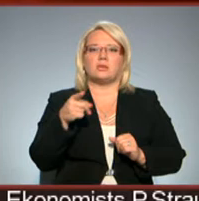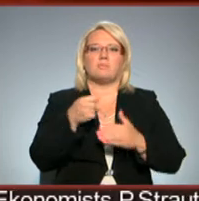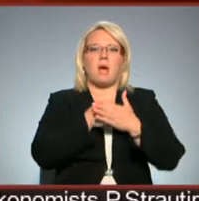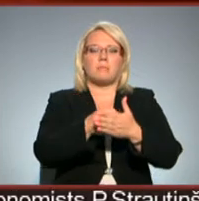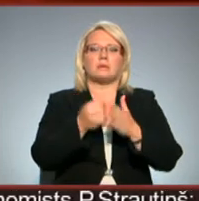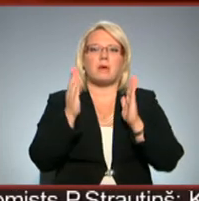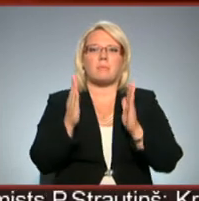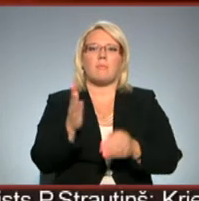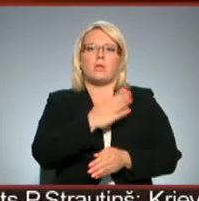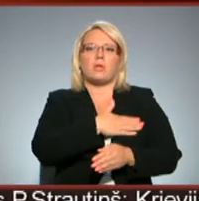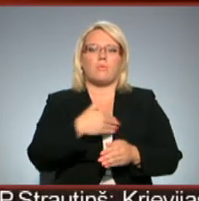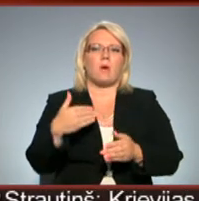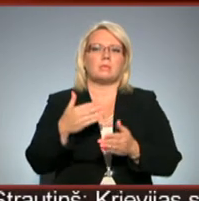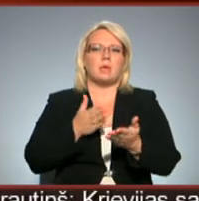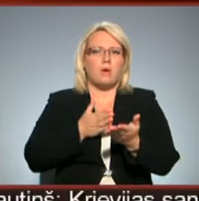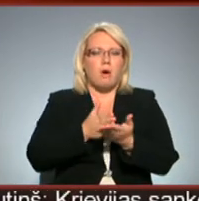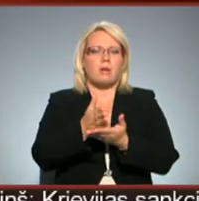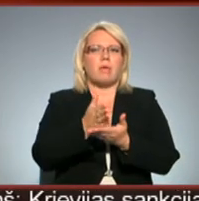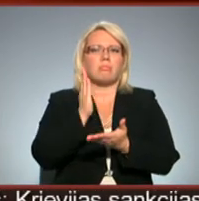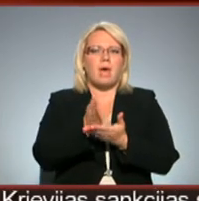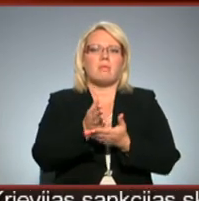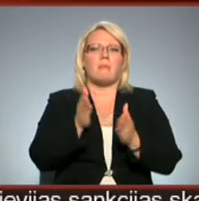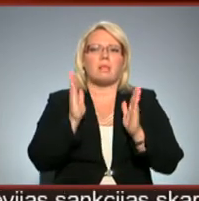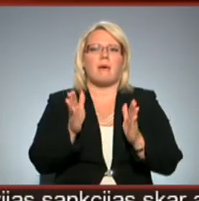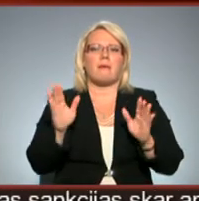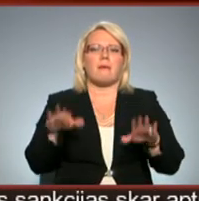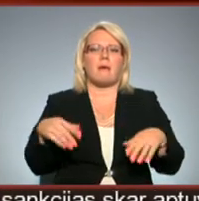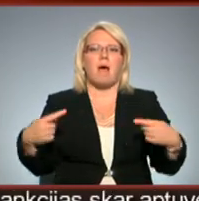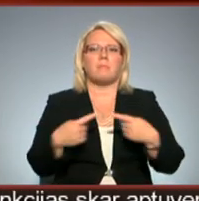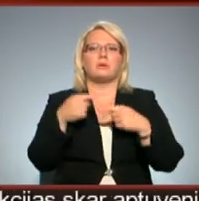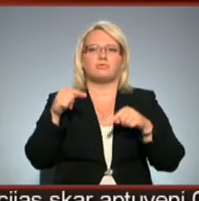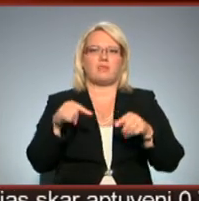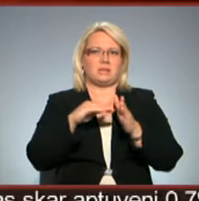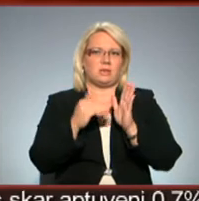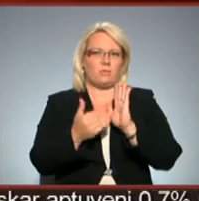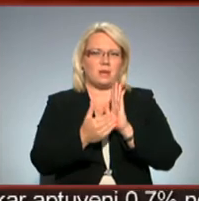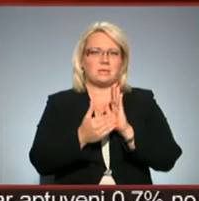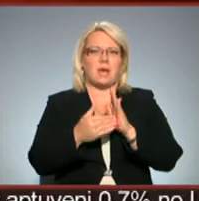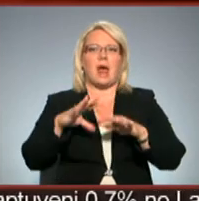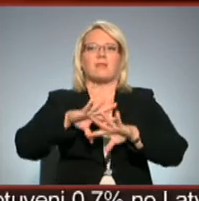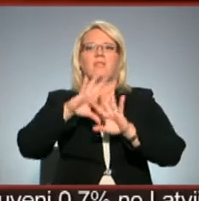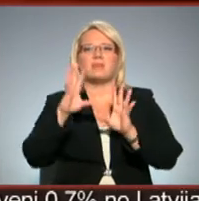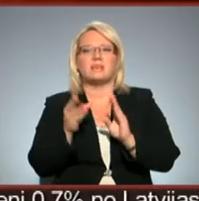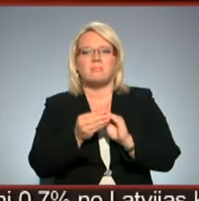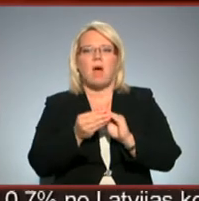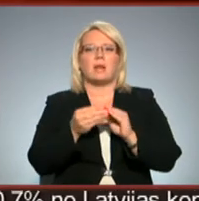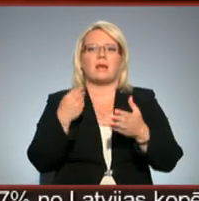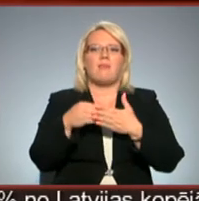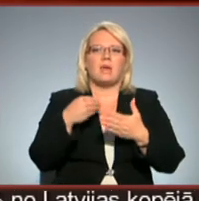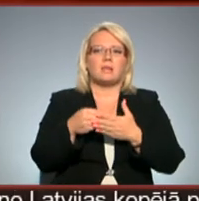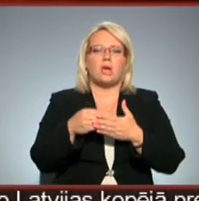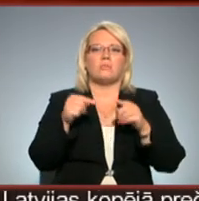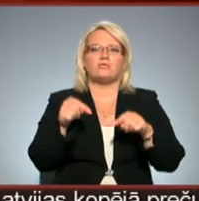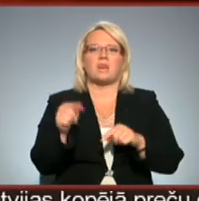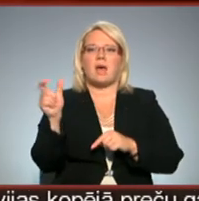ir jābūt ļoti orientētam, lai tiešām viņš atbilst šai situācijai, jo tur ar vispārīgo, teiksim, vērtējumu